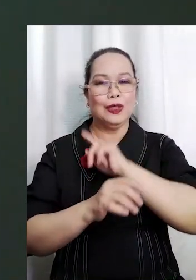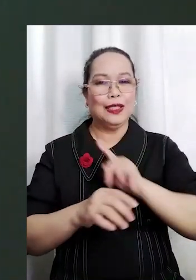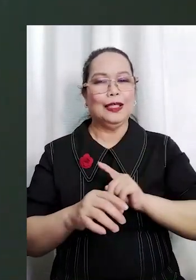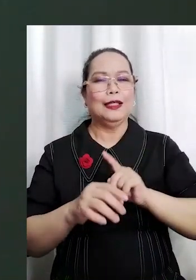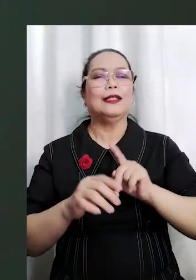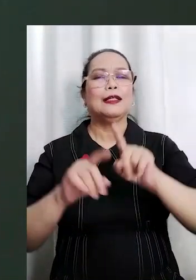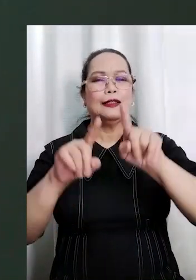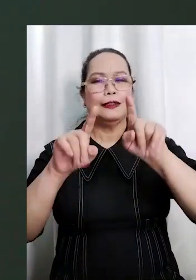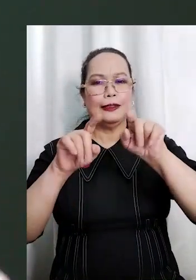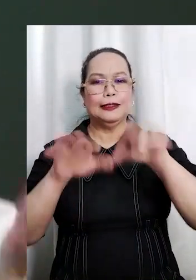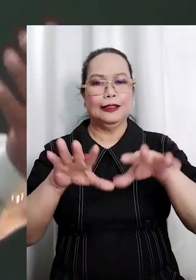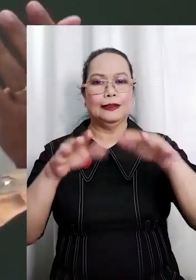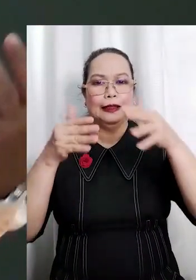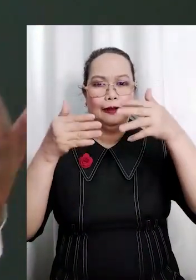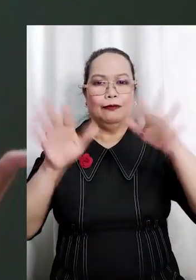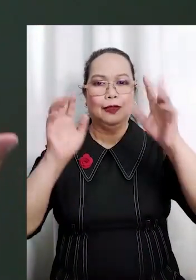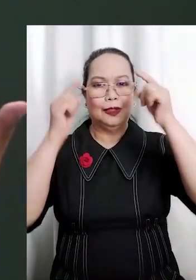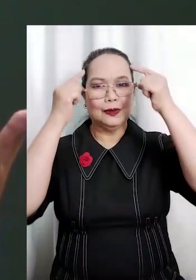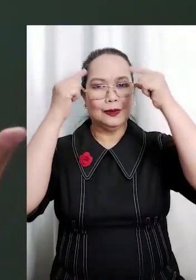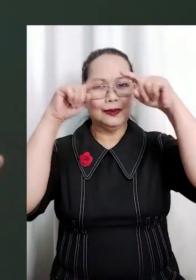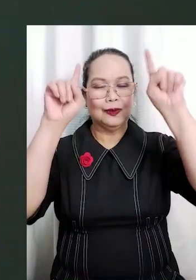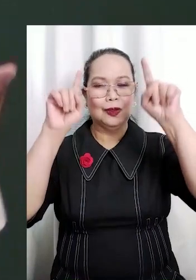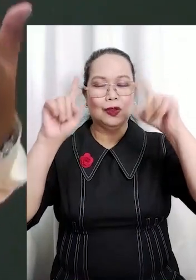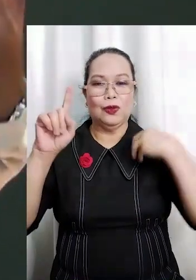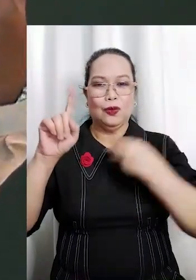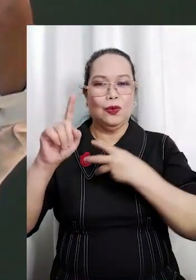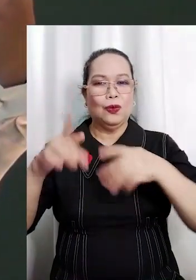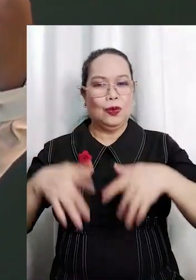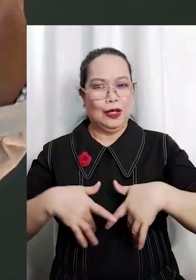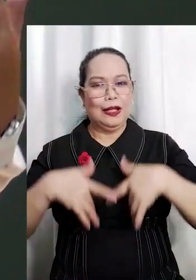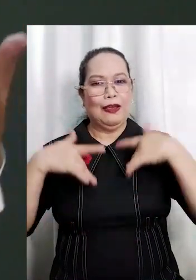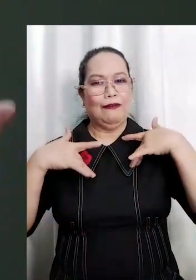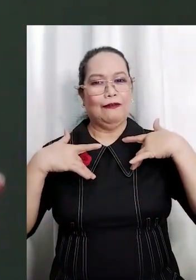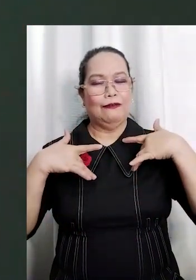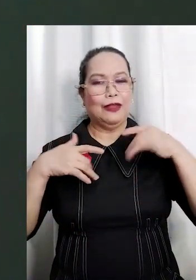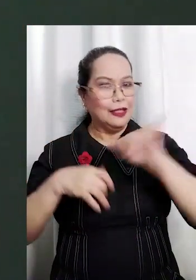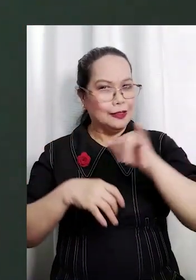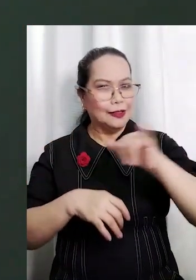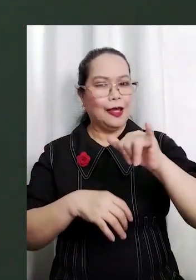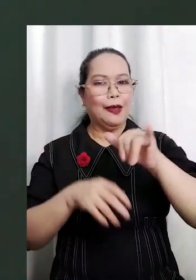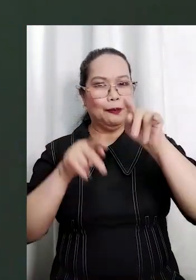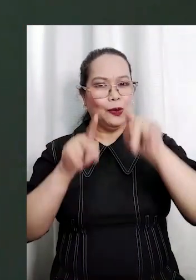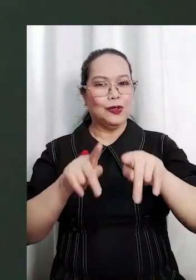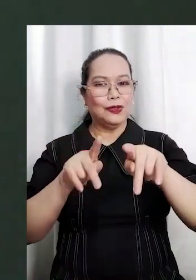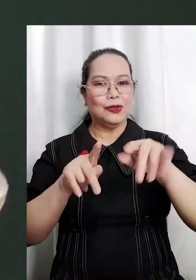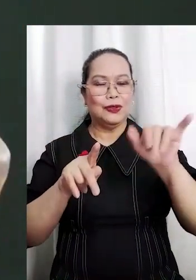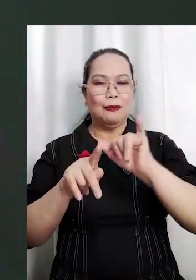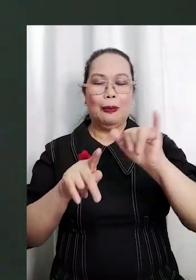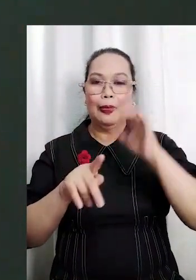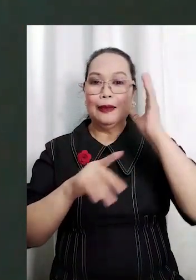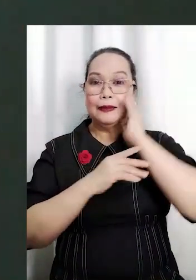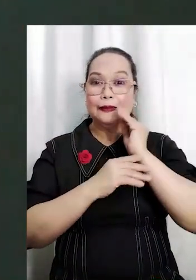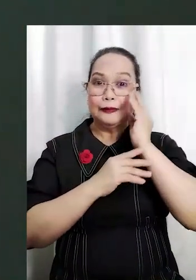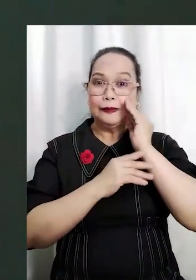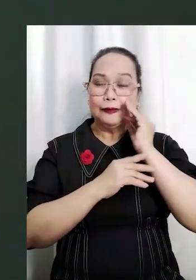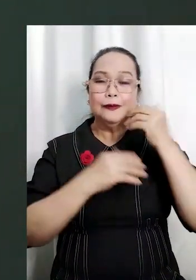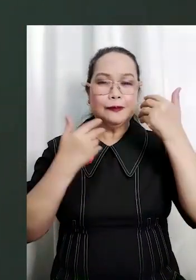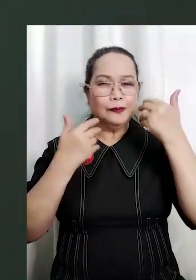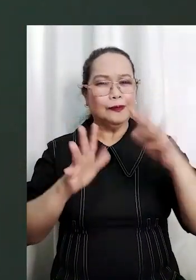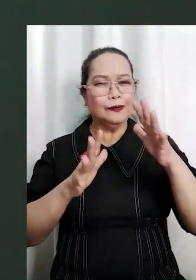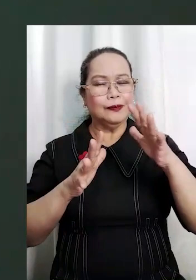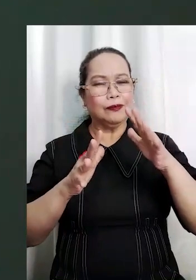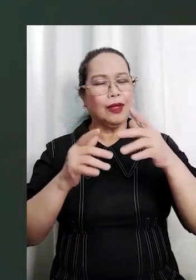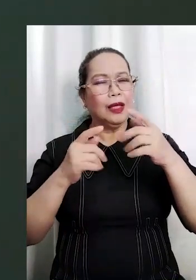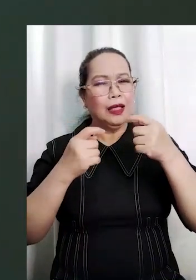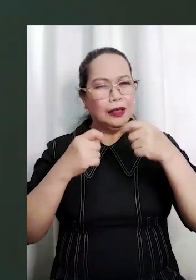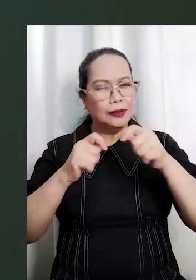mga hari. Siya ay namuhay ng katulad natin, naranasan niya yung karanasan natin, narandaman niya